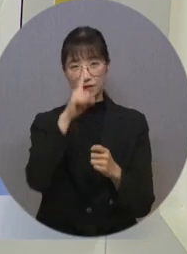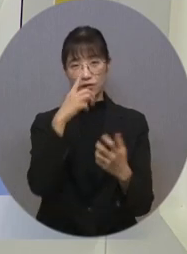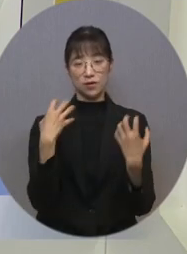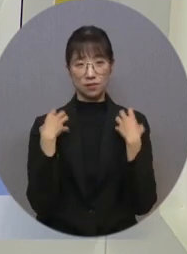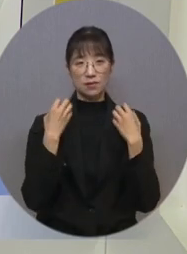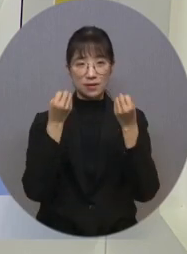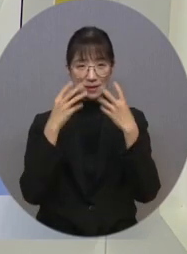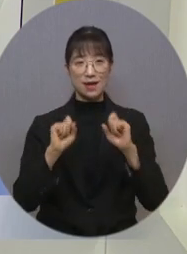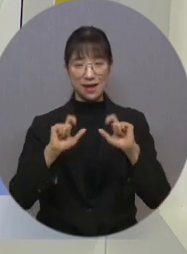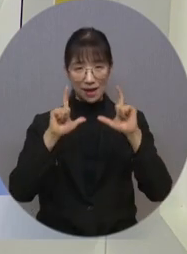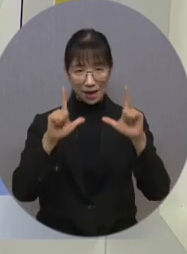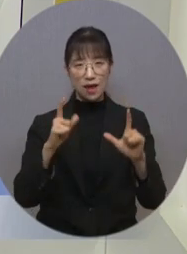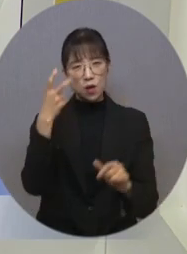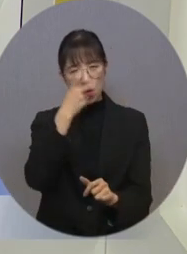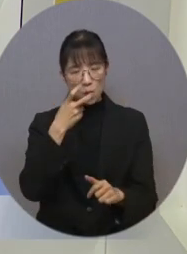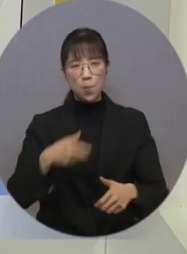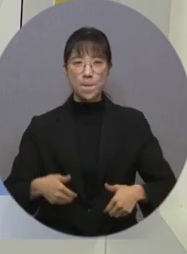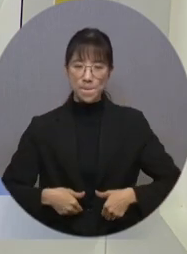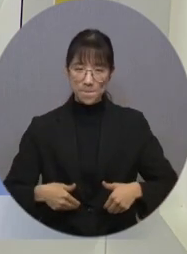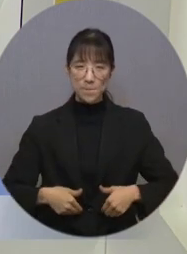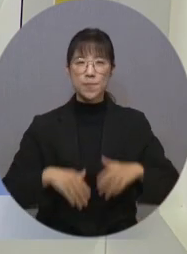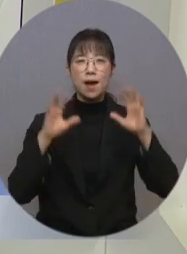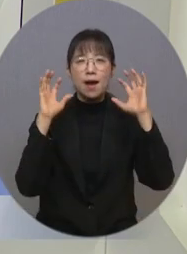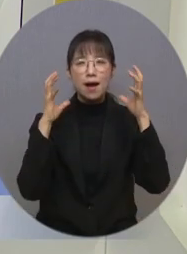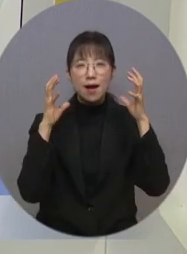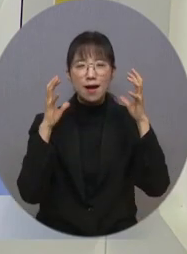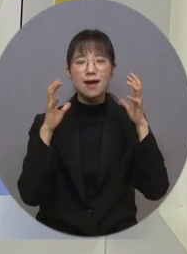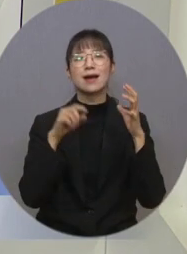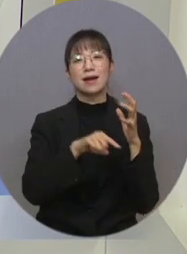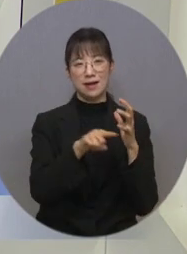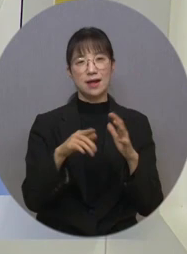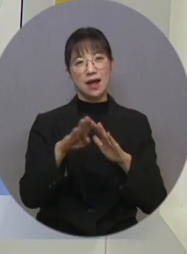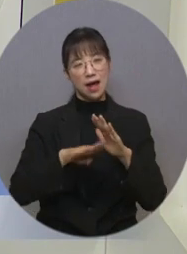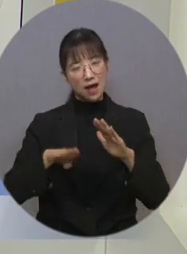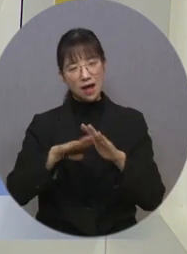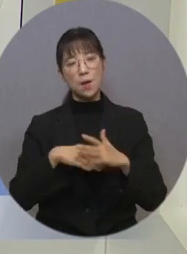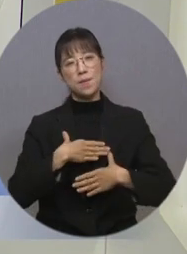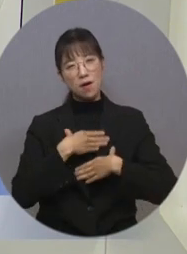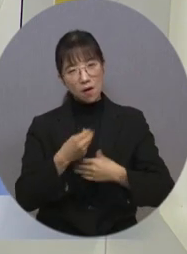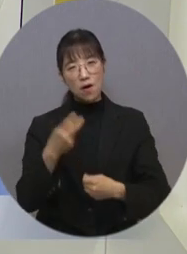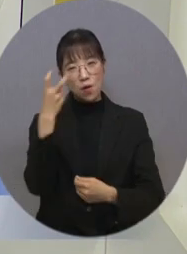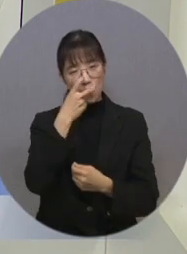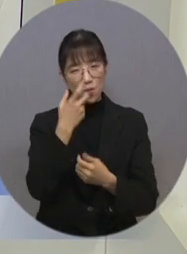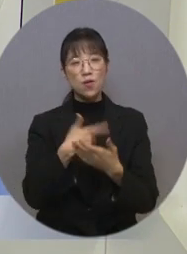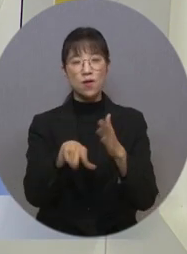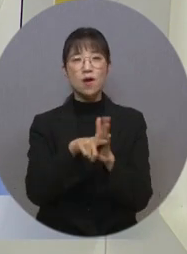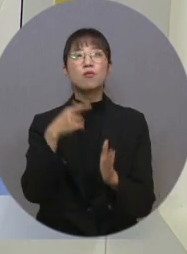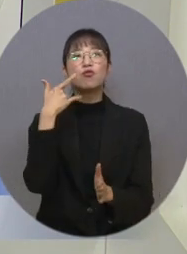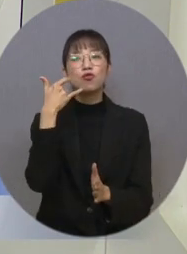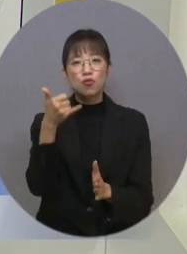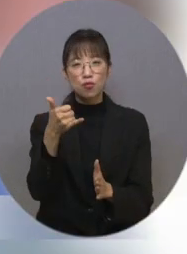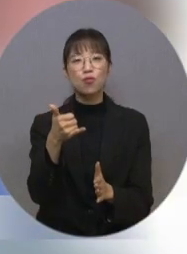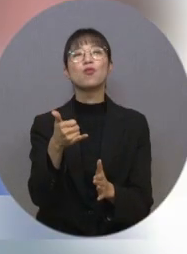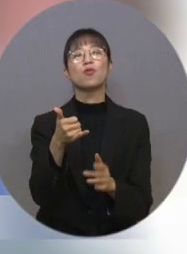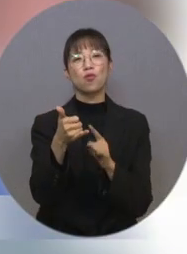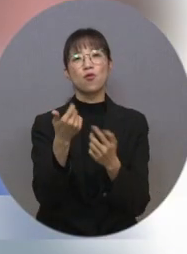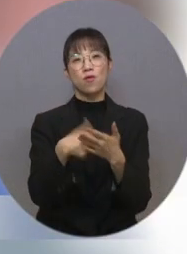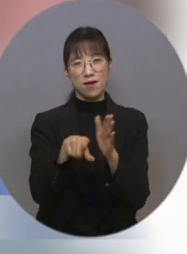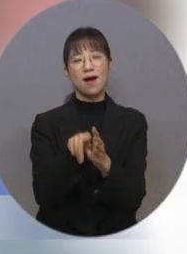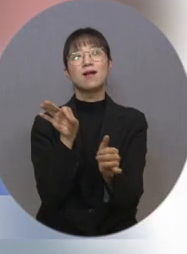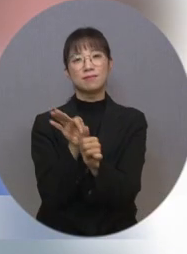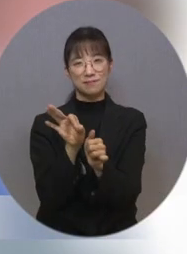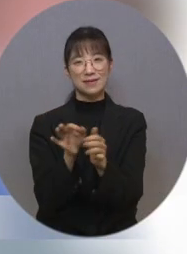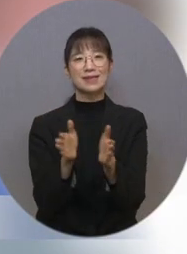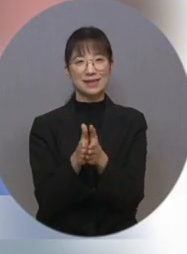새해부터 돌보미 집중적으로 필요한 영화를이 가정에서 편히 돌볼 수 있도록 부모 급여를 지원합니다 그동안